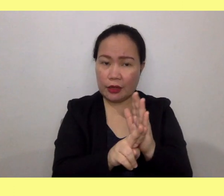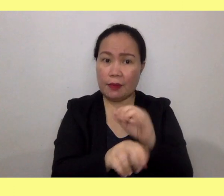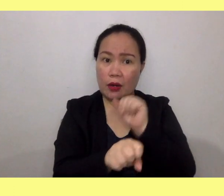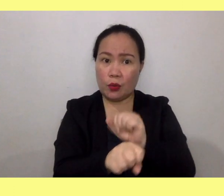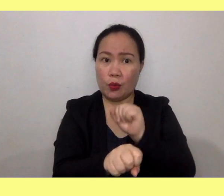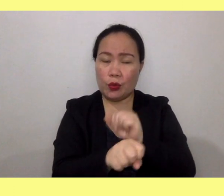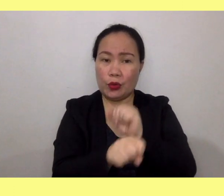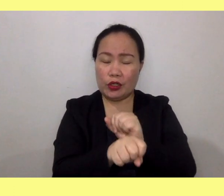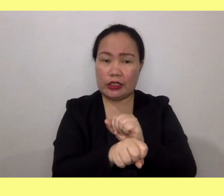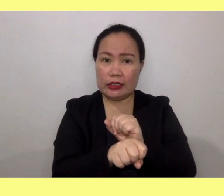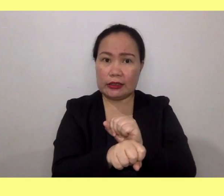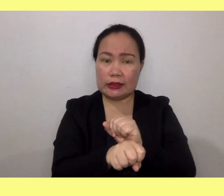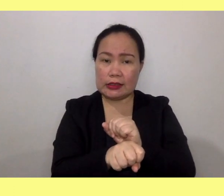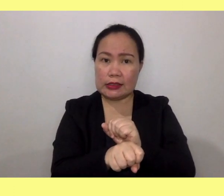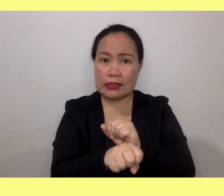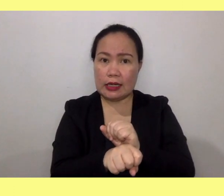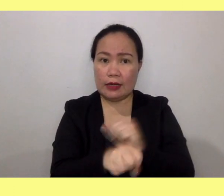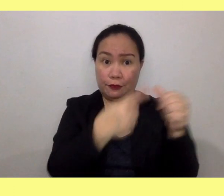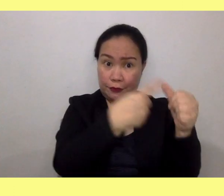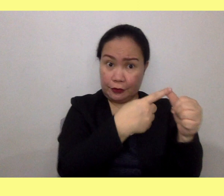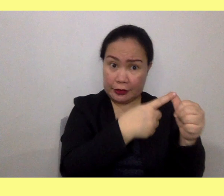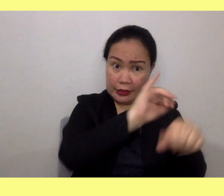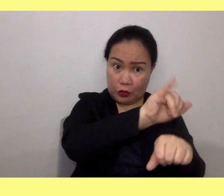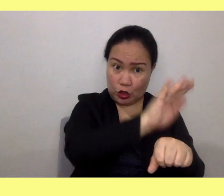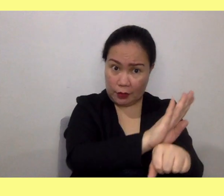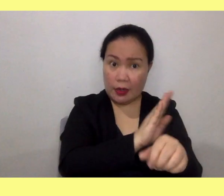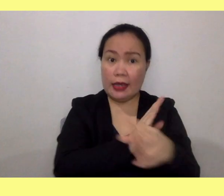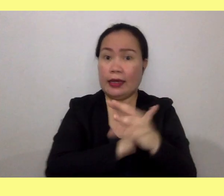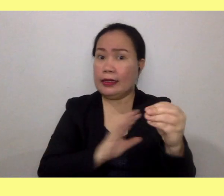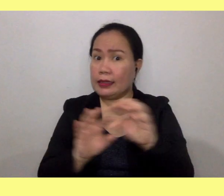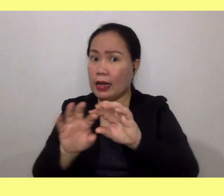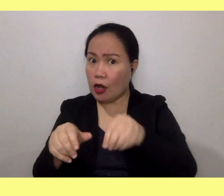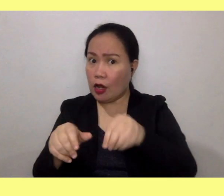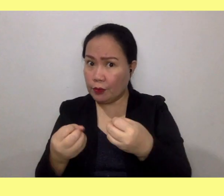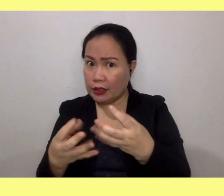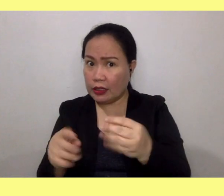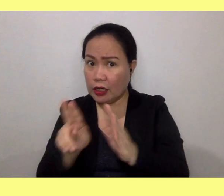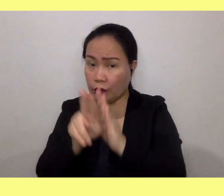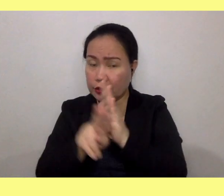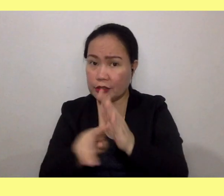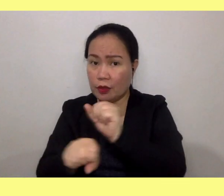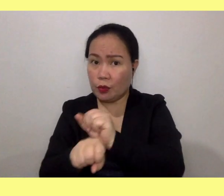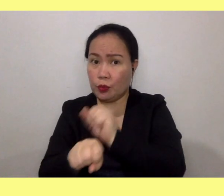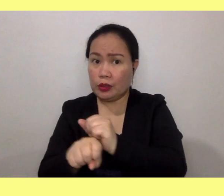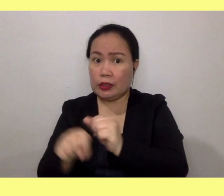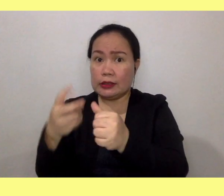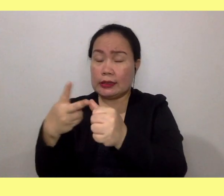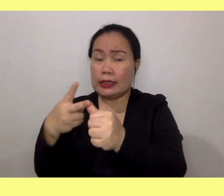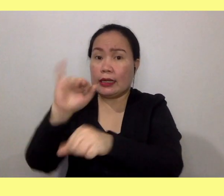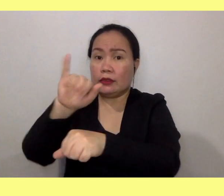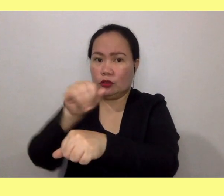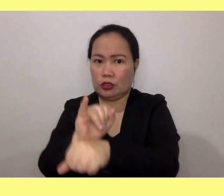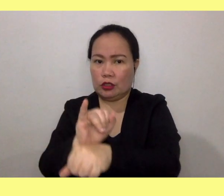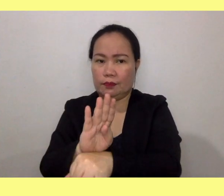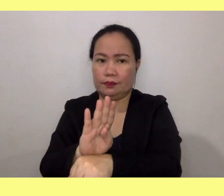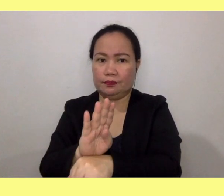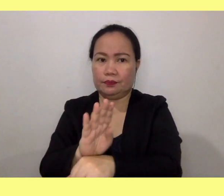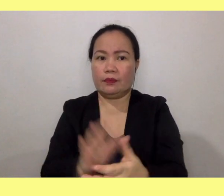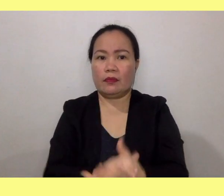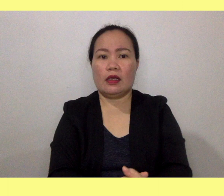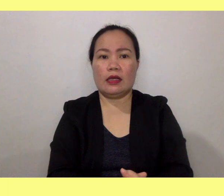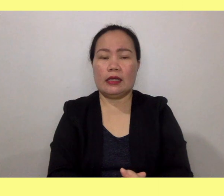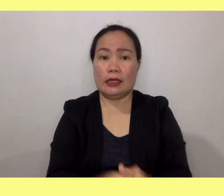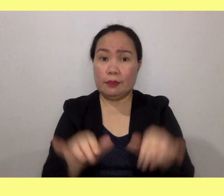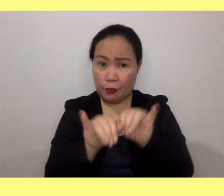job. So, maraming paraan. Okay? I mean, maraming ways. So, pwedeng iba-ibang oras, basta